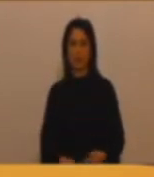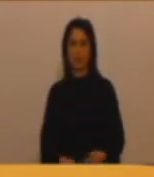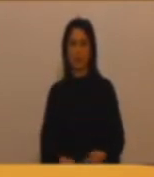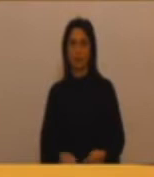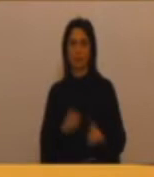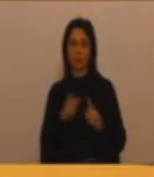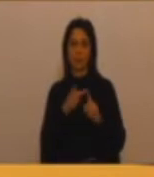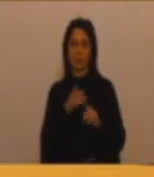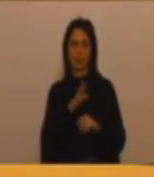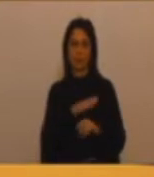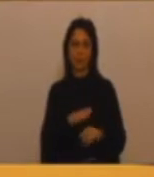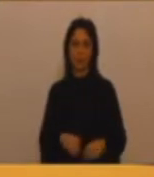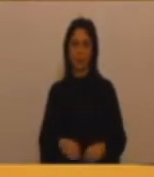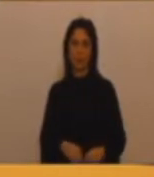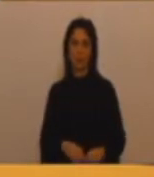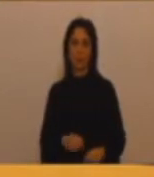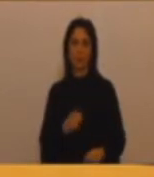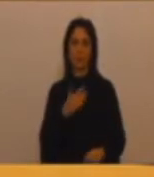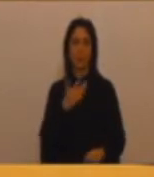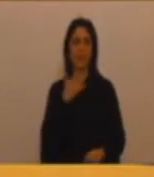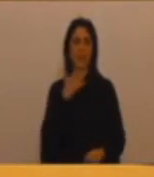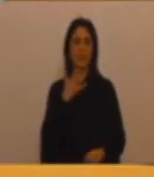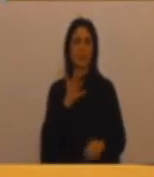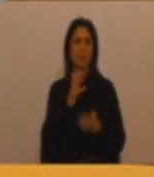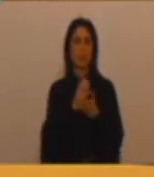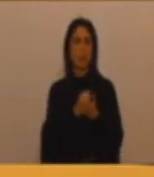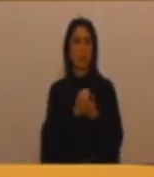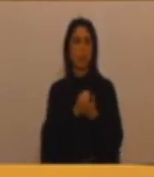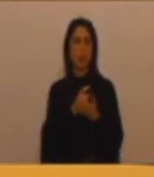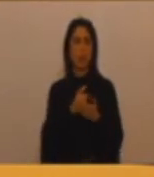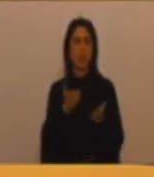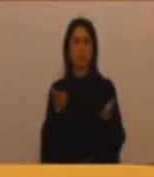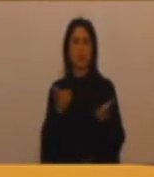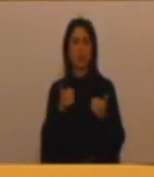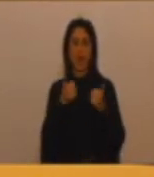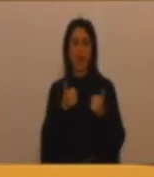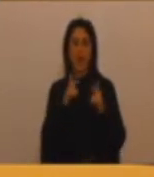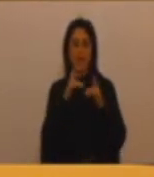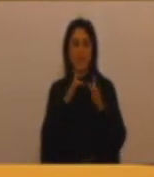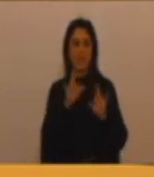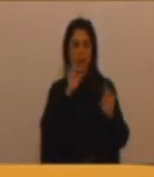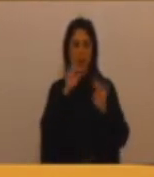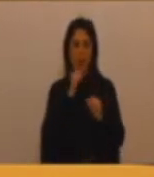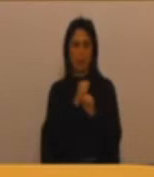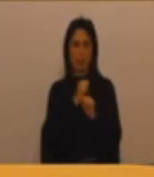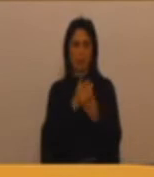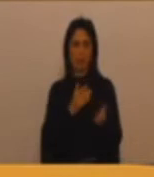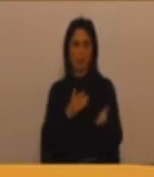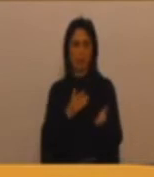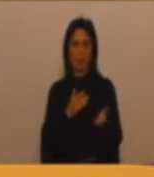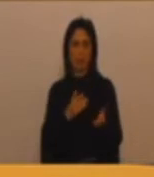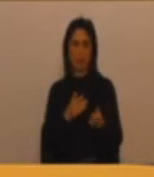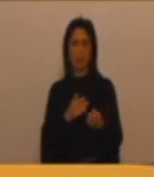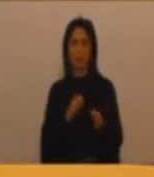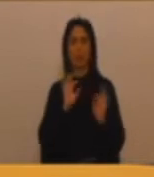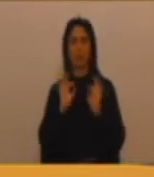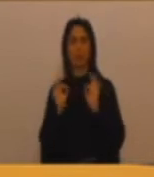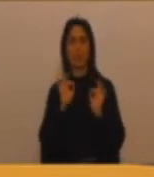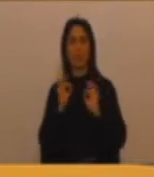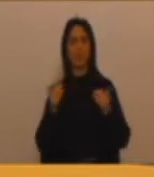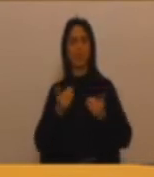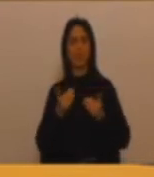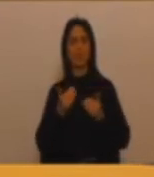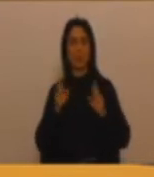მეორე მხარეს იმდენი პოტენციალი არსებობს დალოცული შეიძლება კარგი საქმის რეკლამა გავაკეთოთ ნორმალური